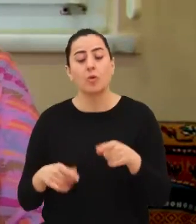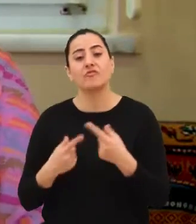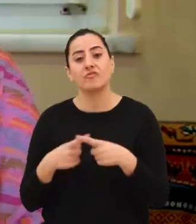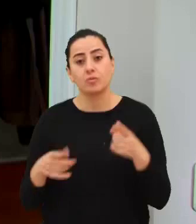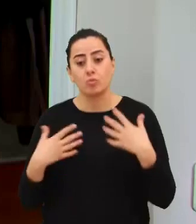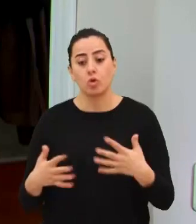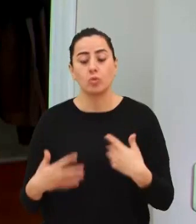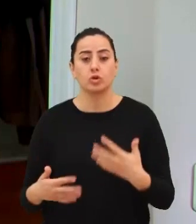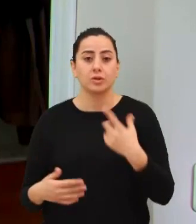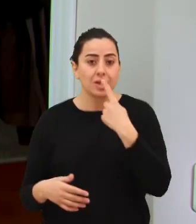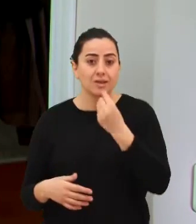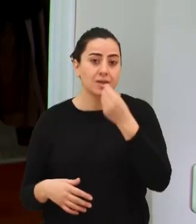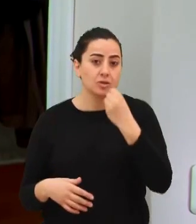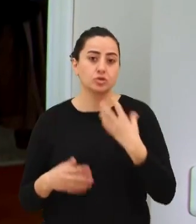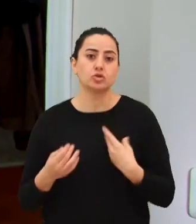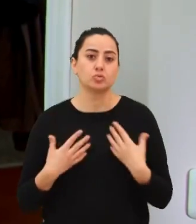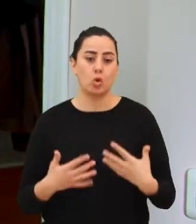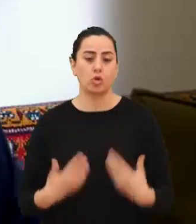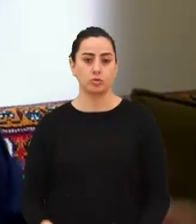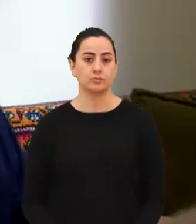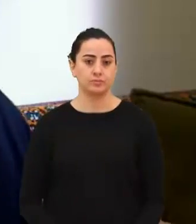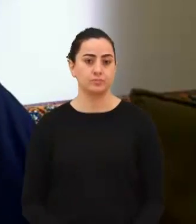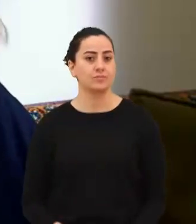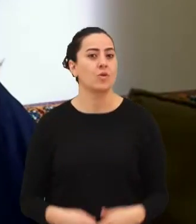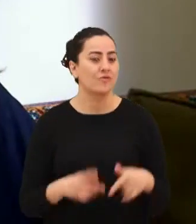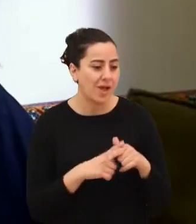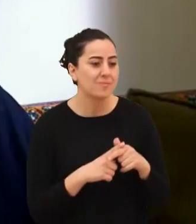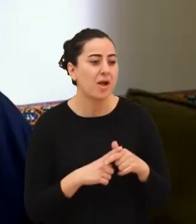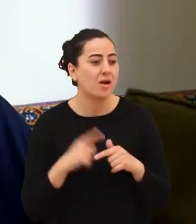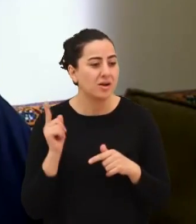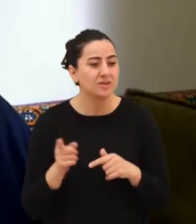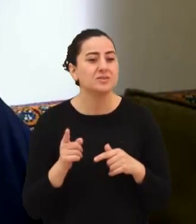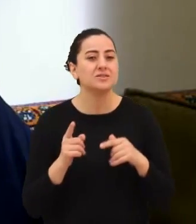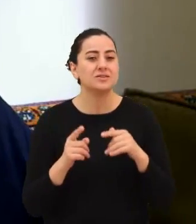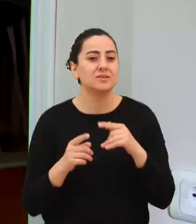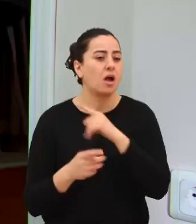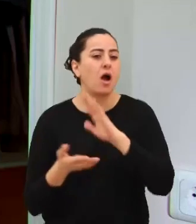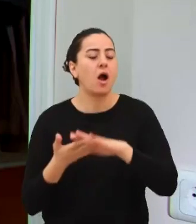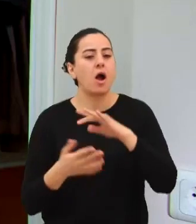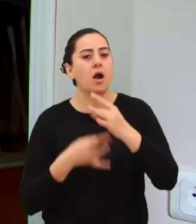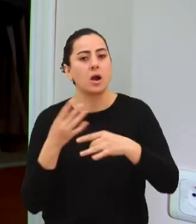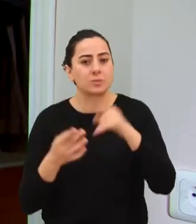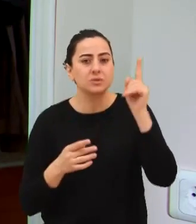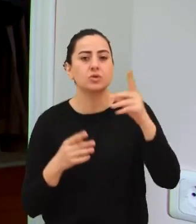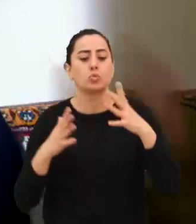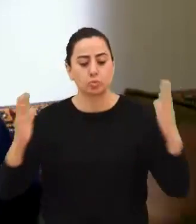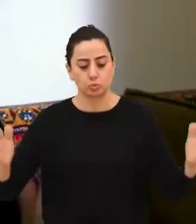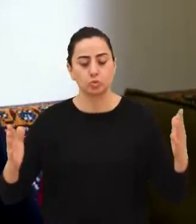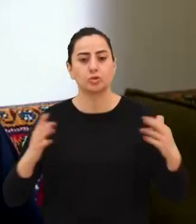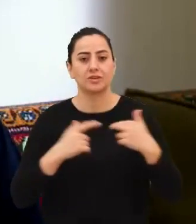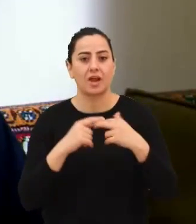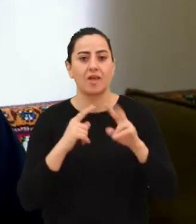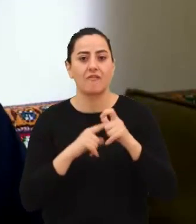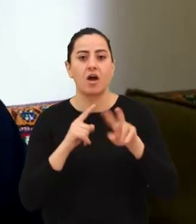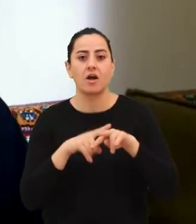Onu bol bol tatlı yedireceksin ki süt lazım, sütü gelsin. Mahmutcığım, Fatma Hanım'ın Deniz'le de akrabası Necip Bey koca bir tepsi